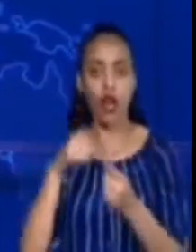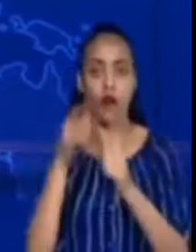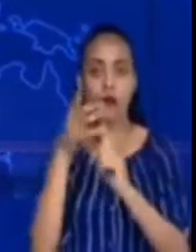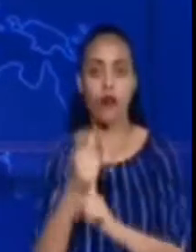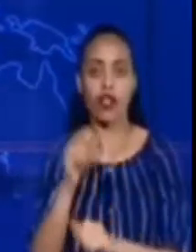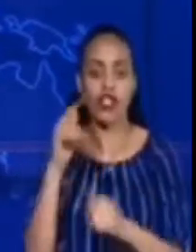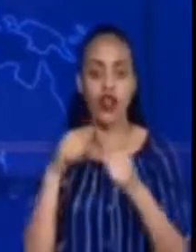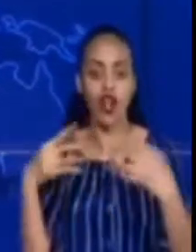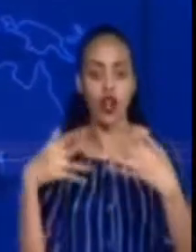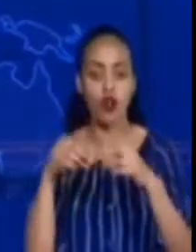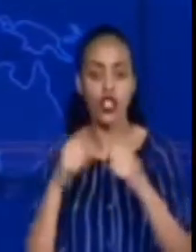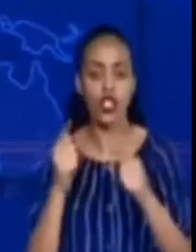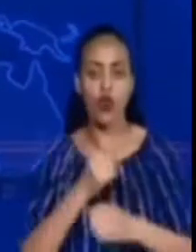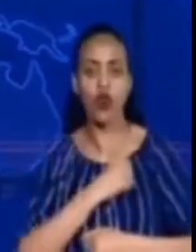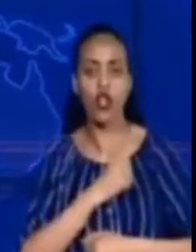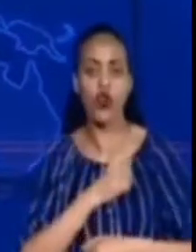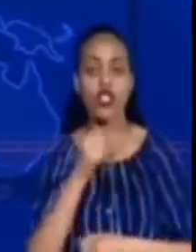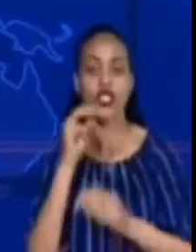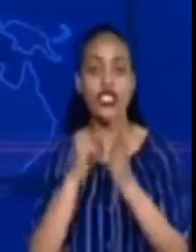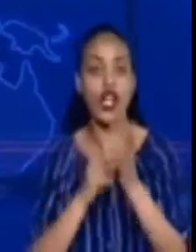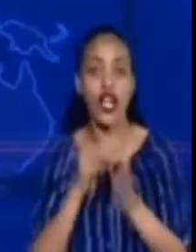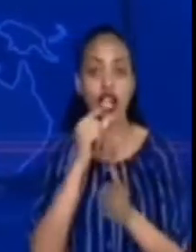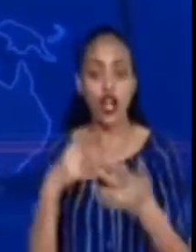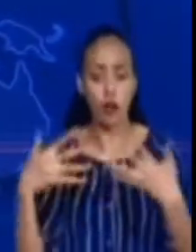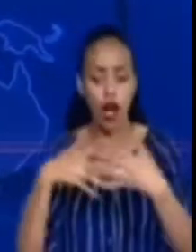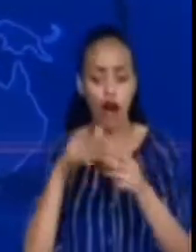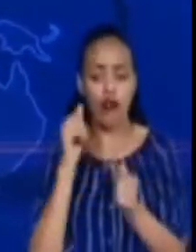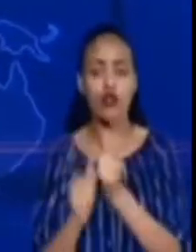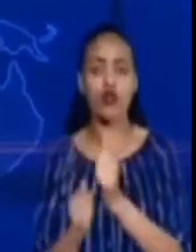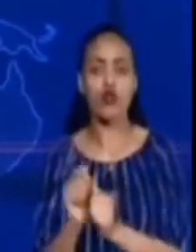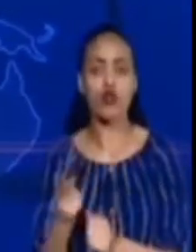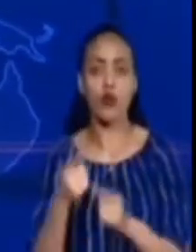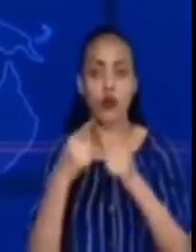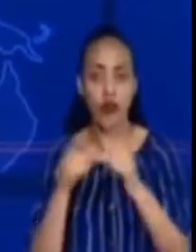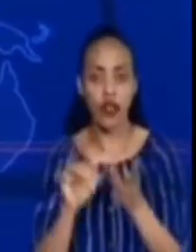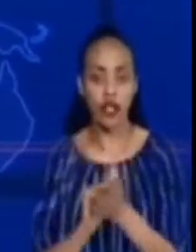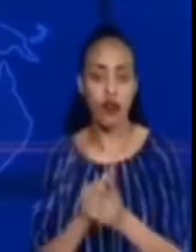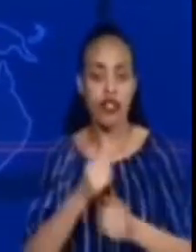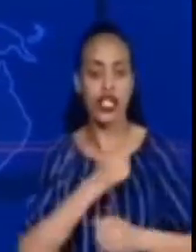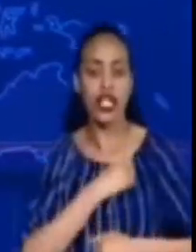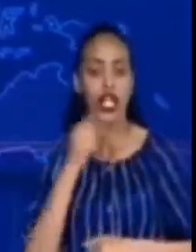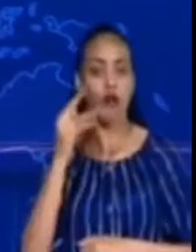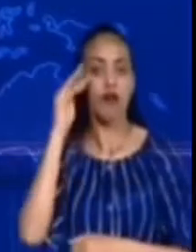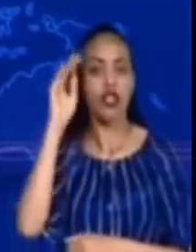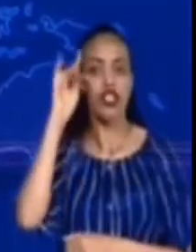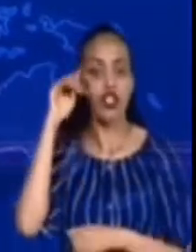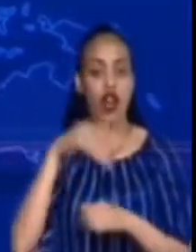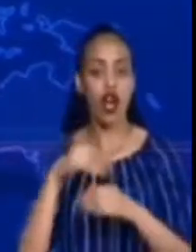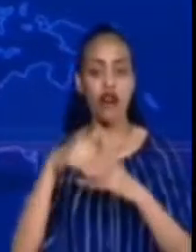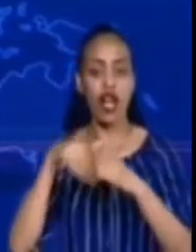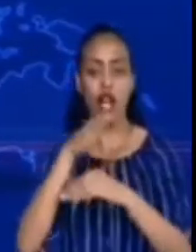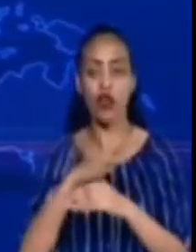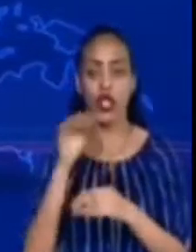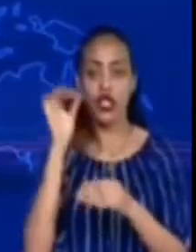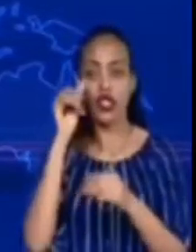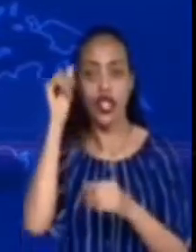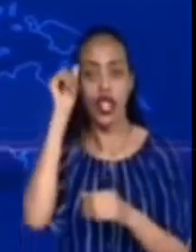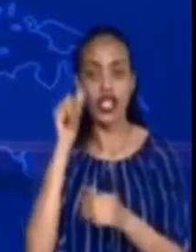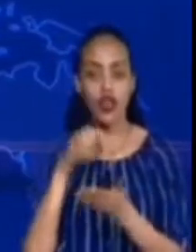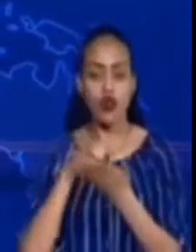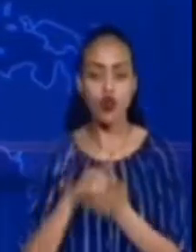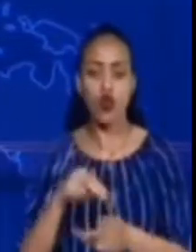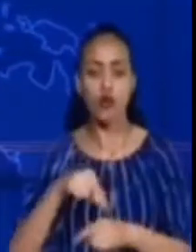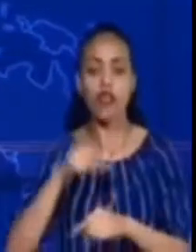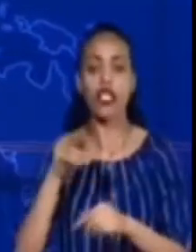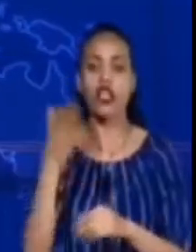ዘመድኩን ውጪ ሊኖርም አይችልም ኖሮም አያውቅም። እናዝናለን እኛ ሙስሊሞች ለእናንተ ክርስቲያኖች በጣም